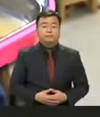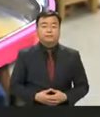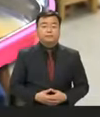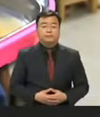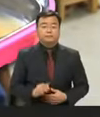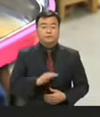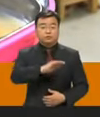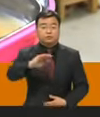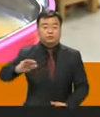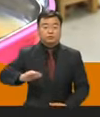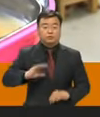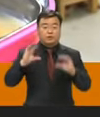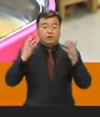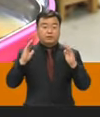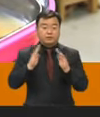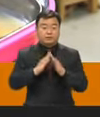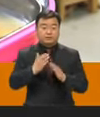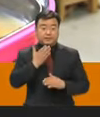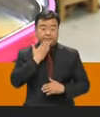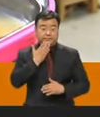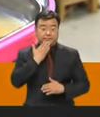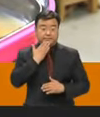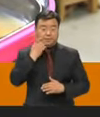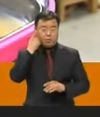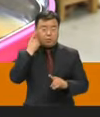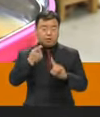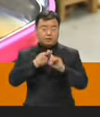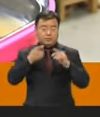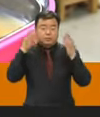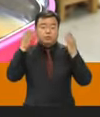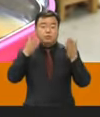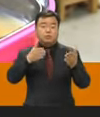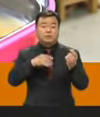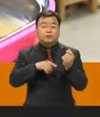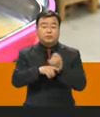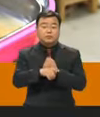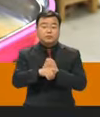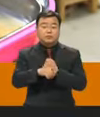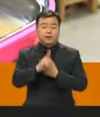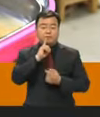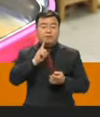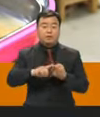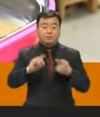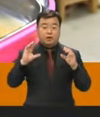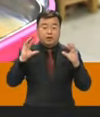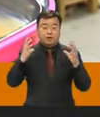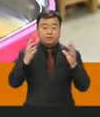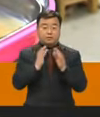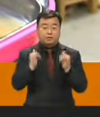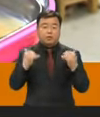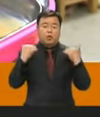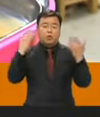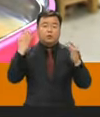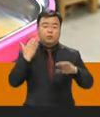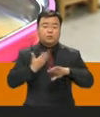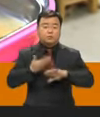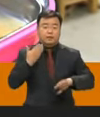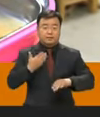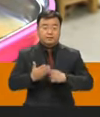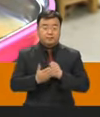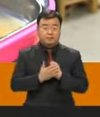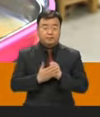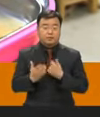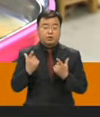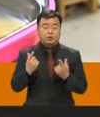네, 우리가 어린이집의 급식에 주목하는 건말 그대로 어린 아이들은 어른과는 다르기 때문입니다. 같은